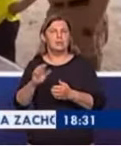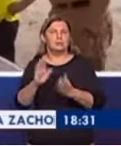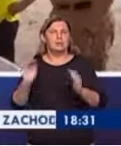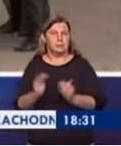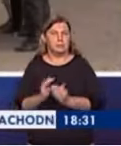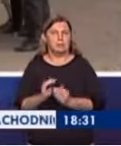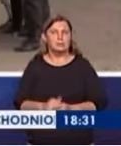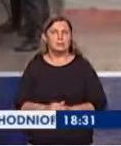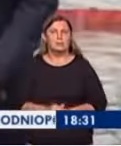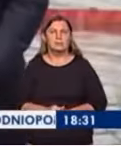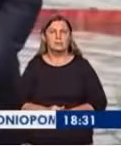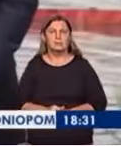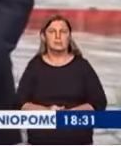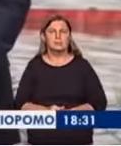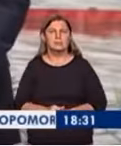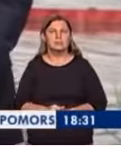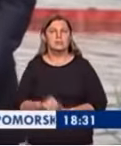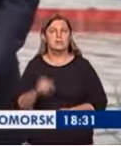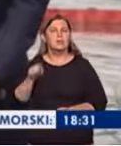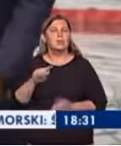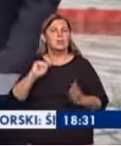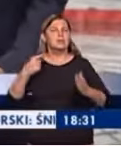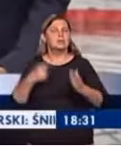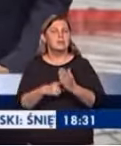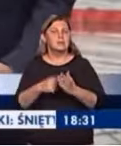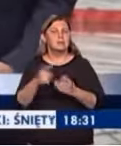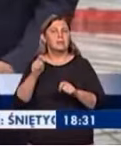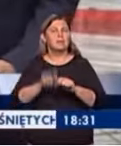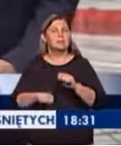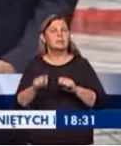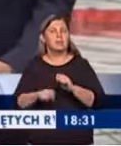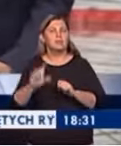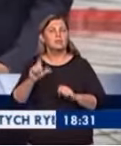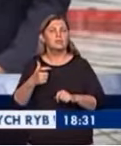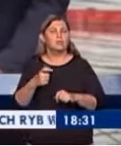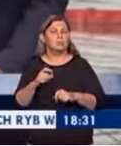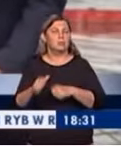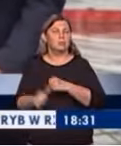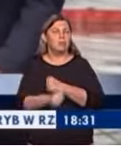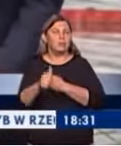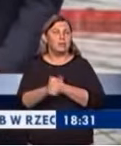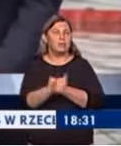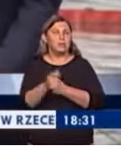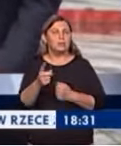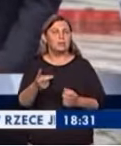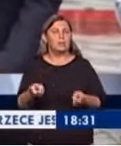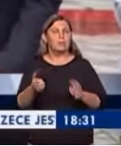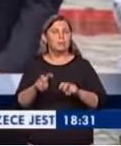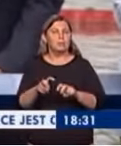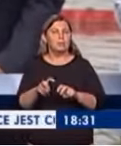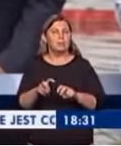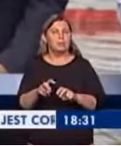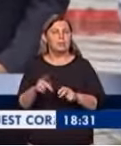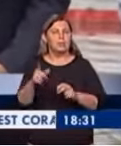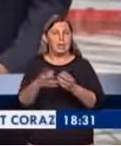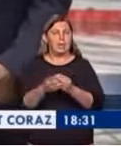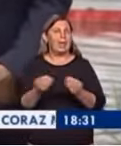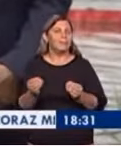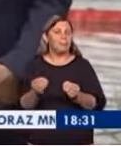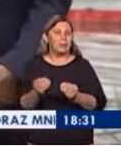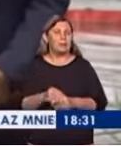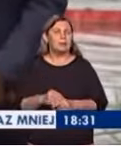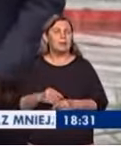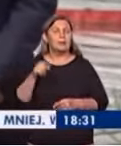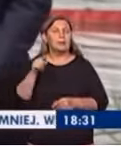Posłuchajmy. To jest cel, żeby sprawdzić, co doprowadziło do pojawienia się tego gatunku. I